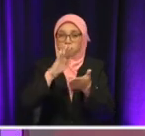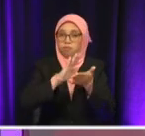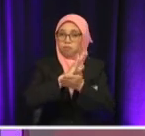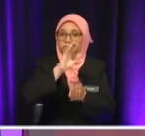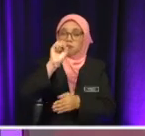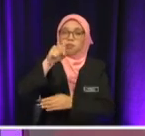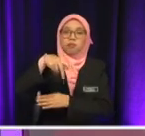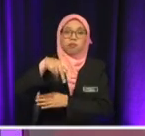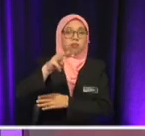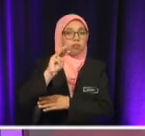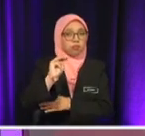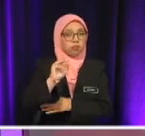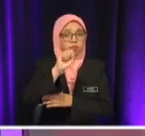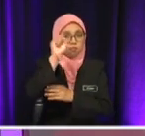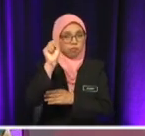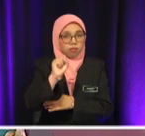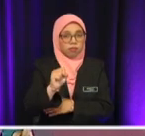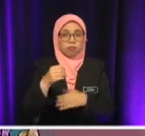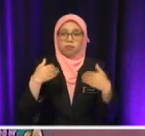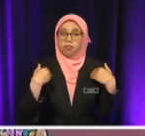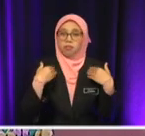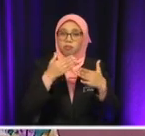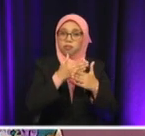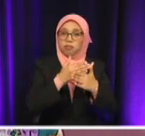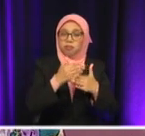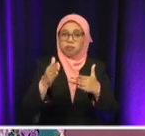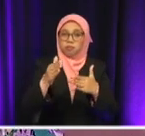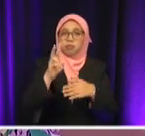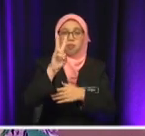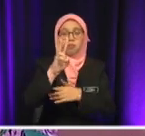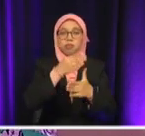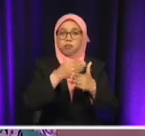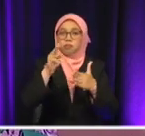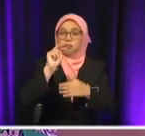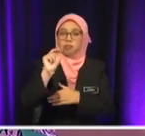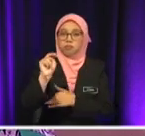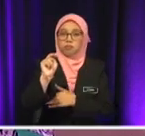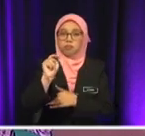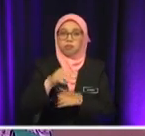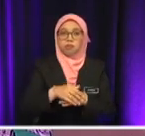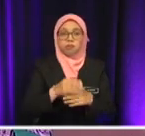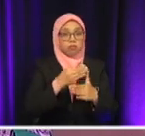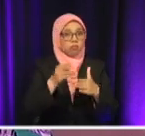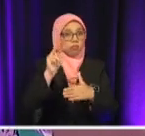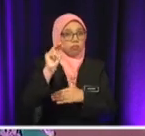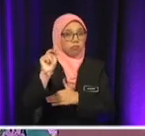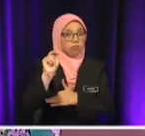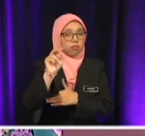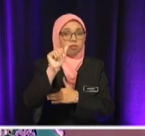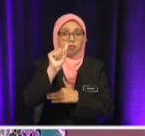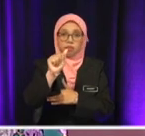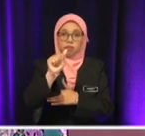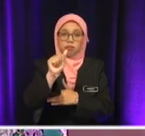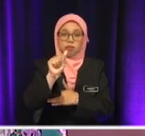kamu, okey, soalan dia terbahagi kepada dua bahagian, iaitu soalan di bahagian A dan juga soalan